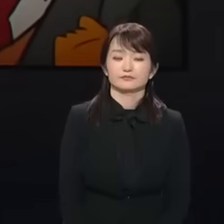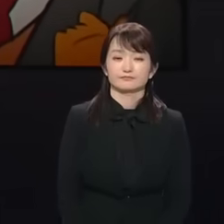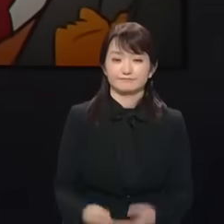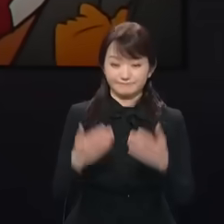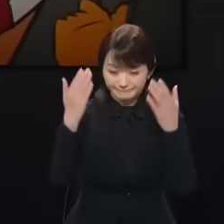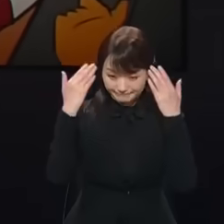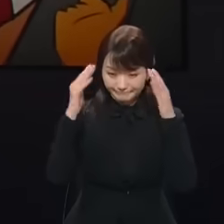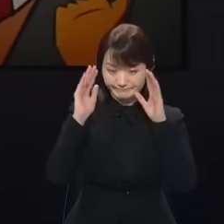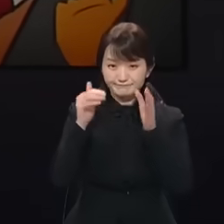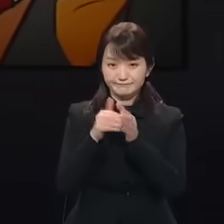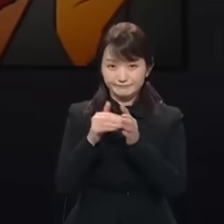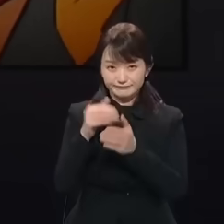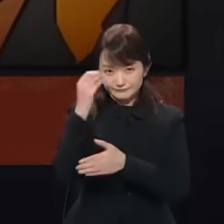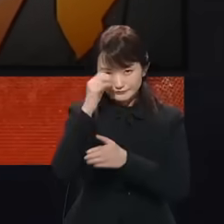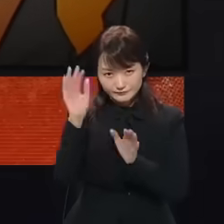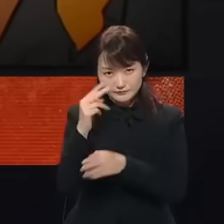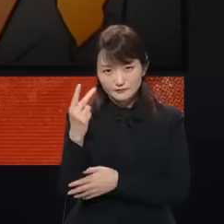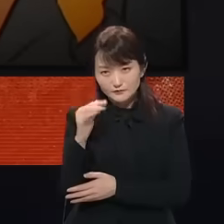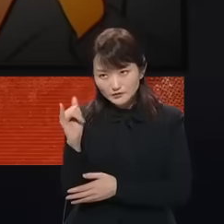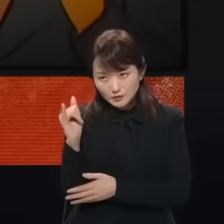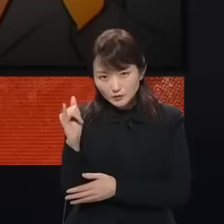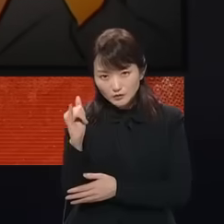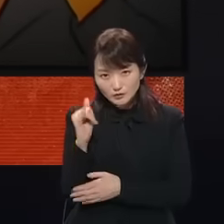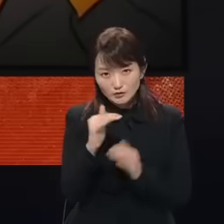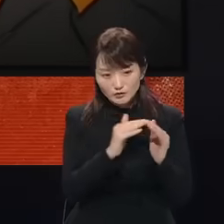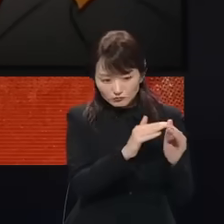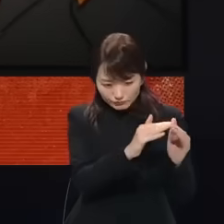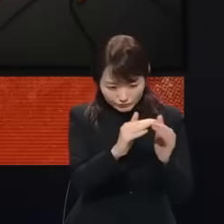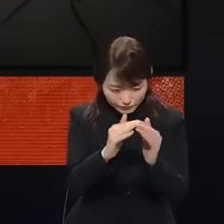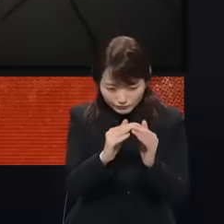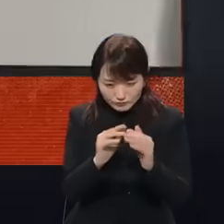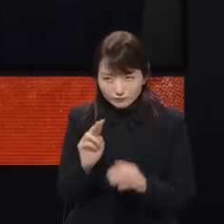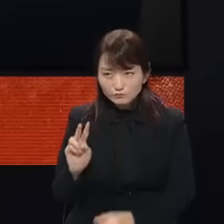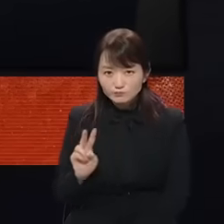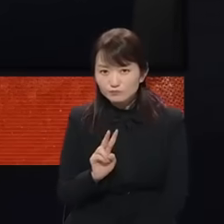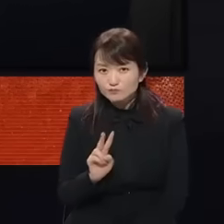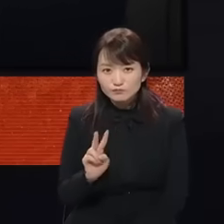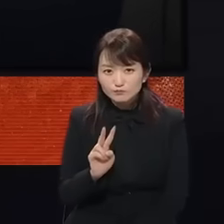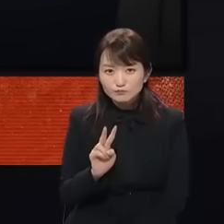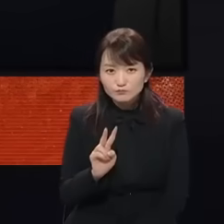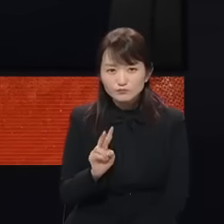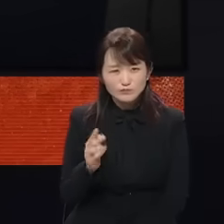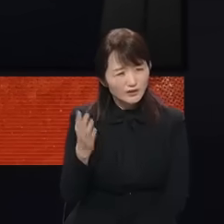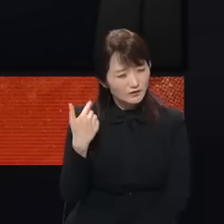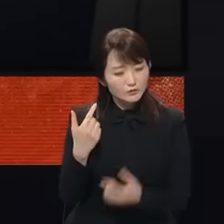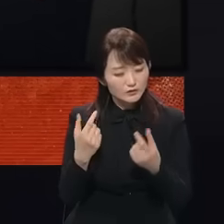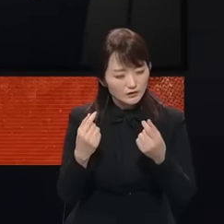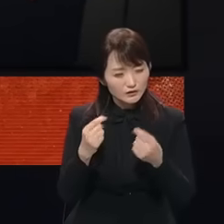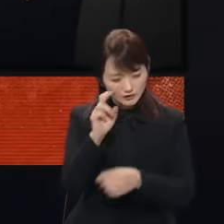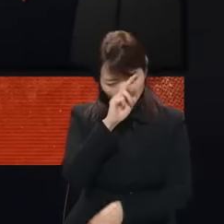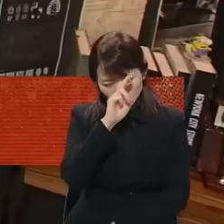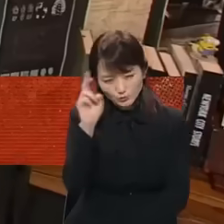학교를 마친 고등학생 두 명이이 주택가를 걸어가고 있습니다 여느 때와 다름없는